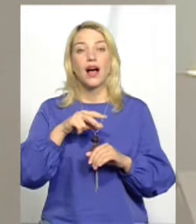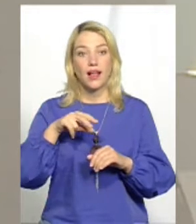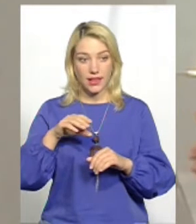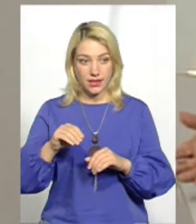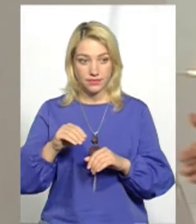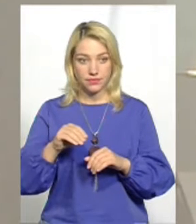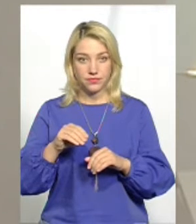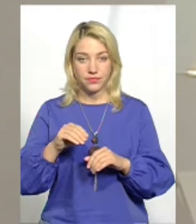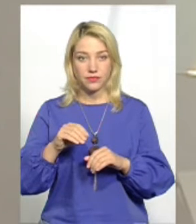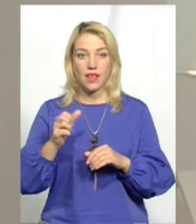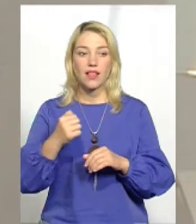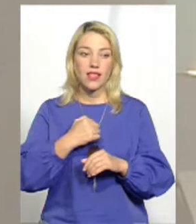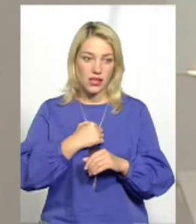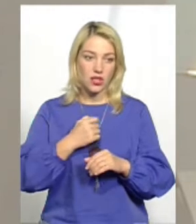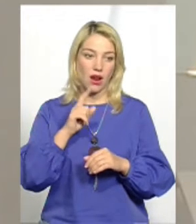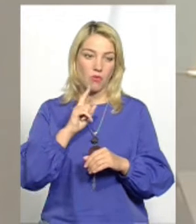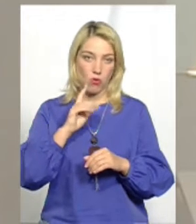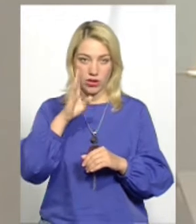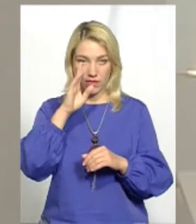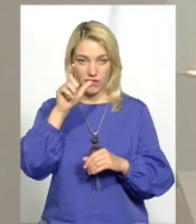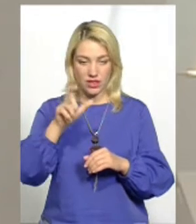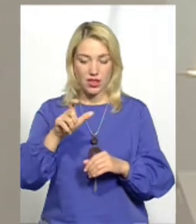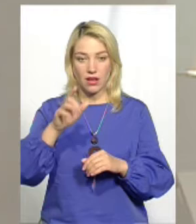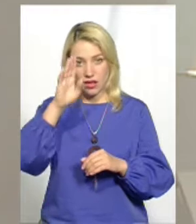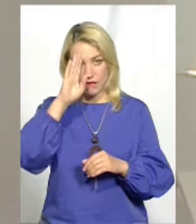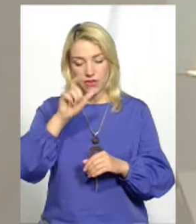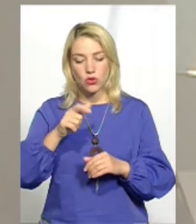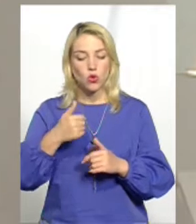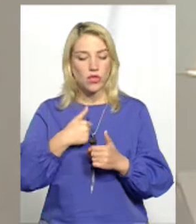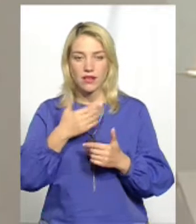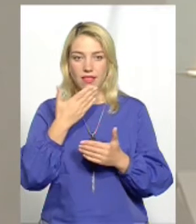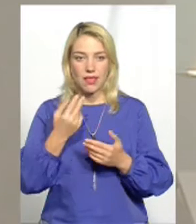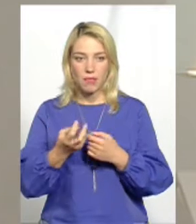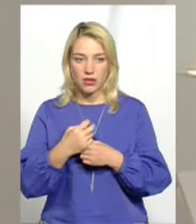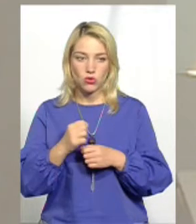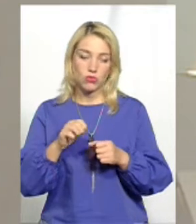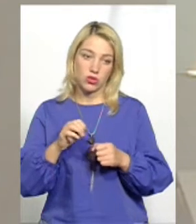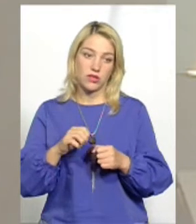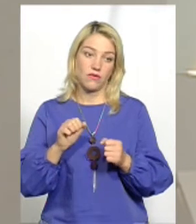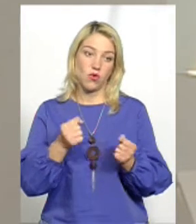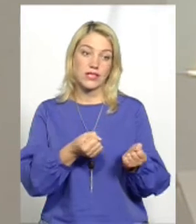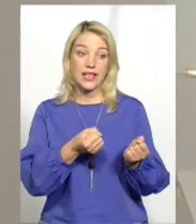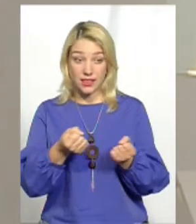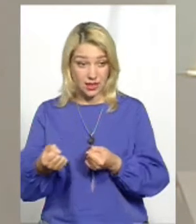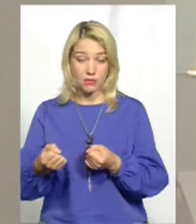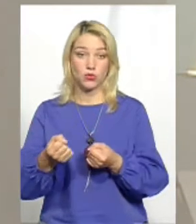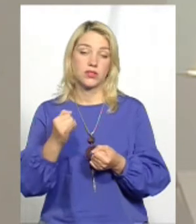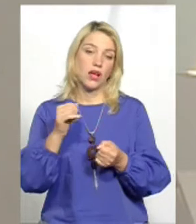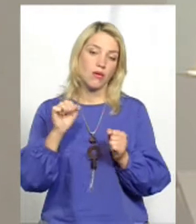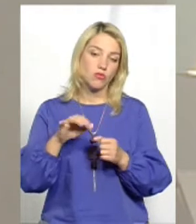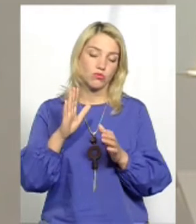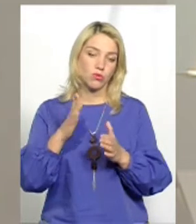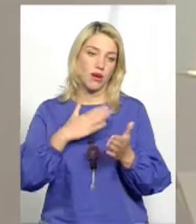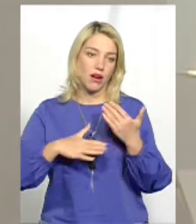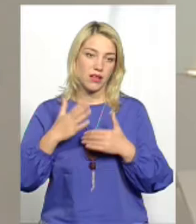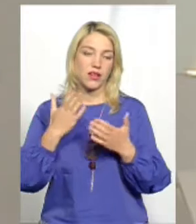Але, на жаль, поки що він до нас не прийшов. Можливо, він затримується, і ми будемо раді, якщо він з'явиться